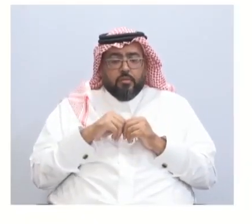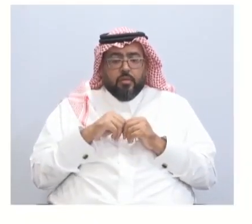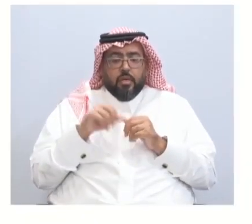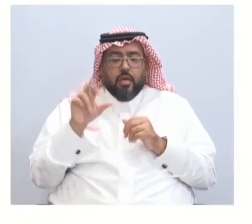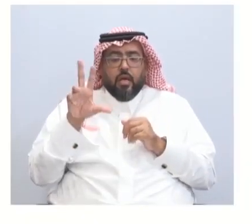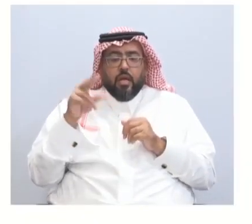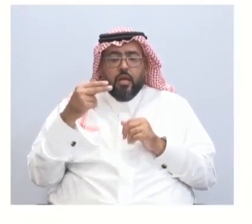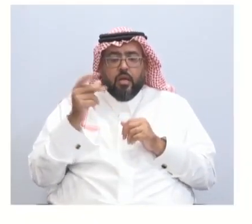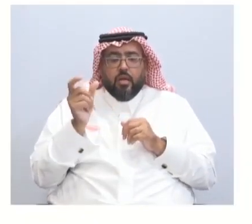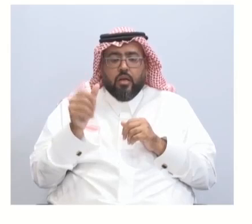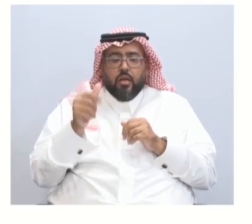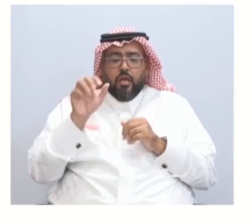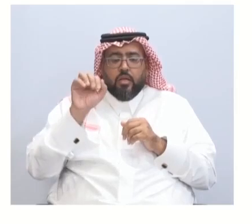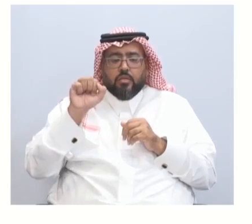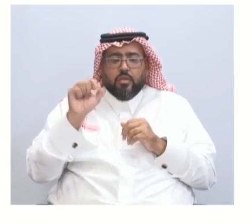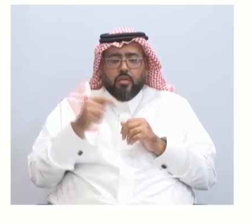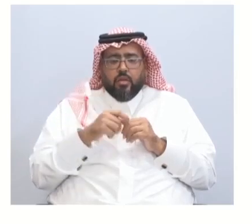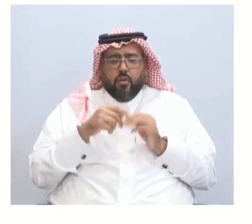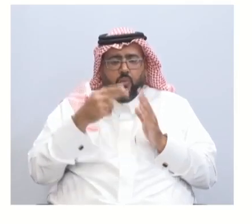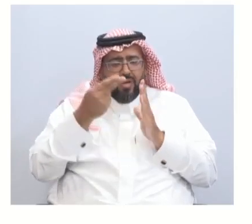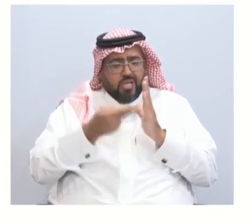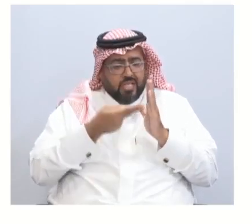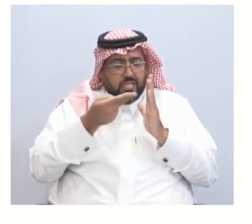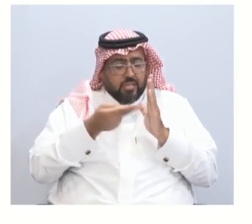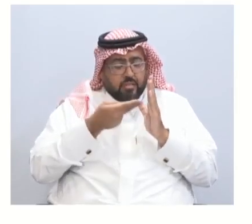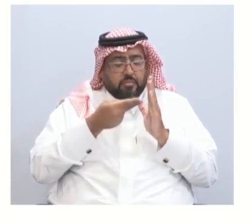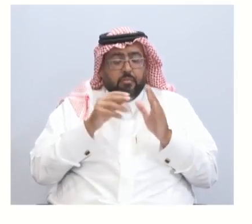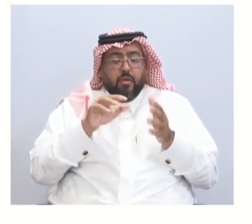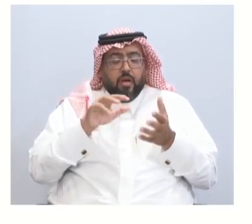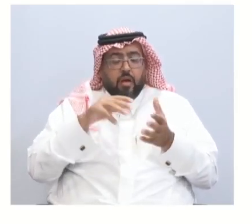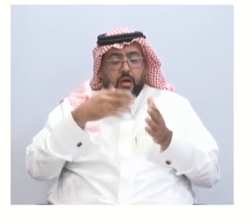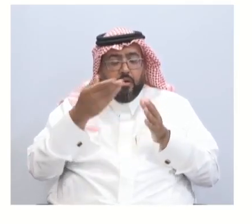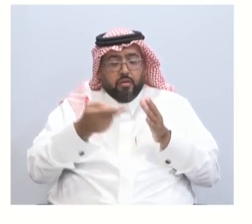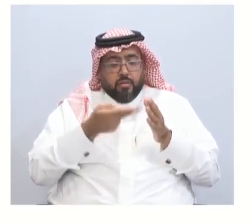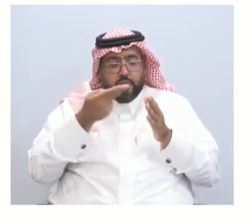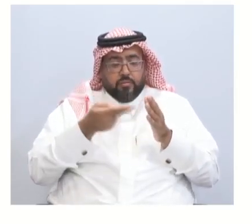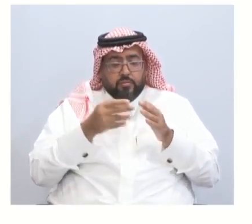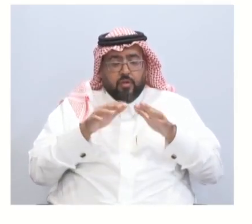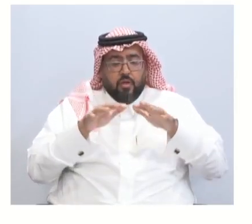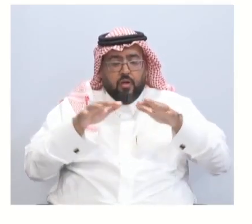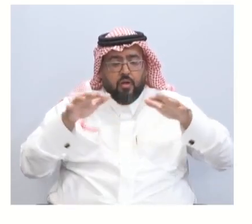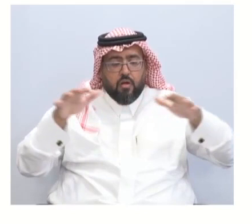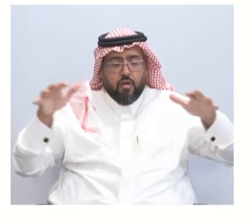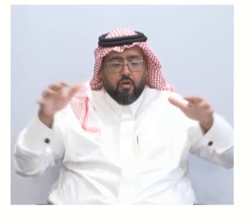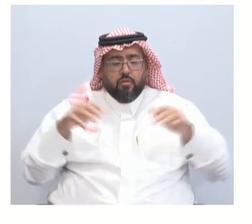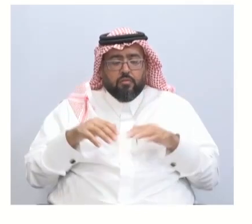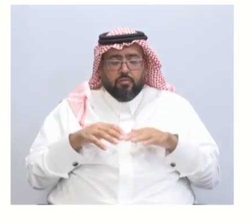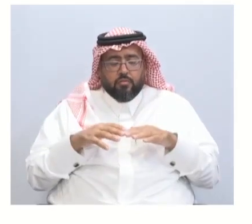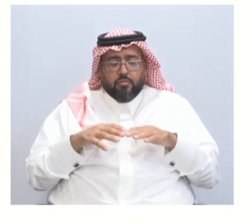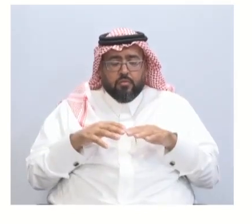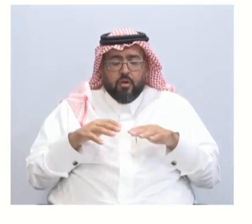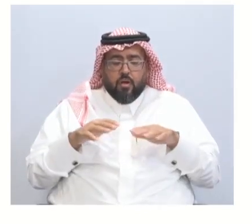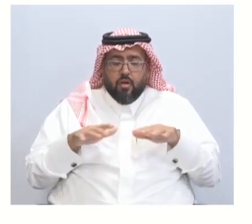الطالبه سوف نتكلم في هذا اليوم او في درسنا لهذا اليوم عن توسع قاع المحيط او